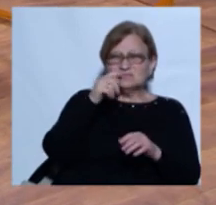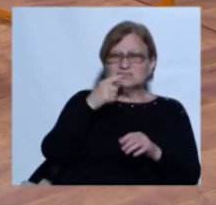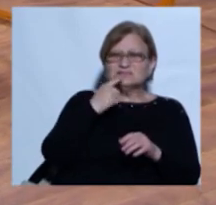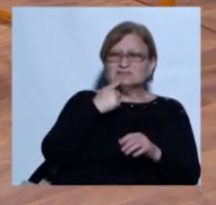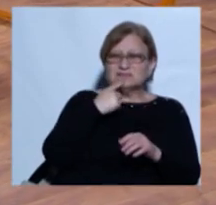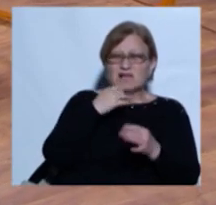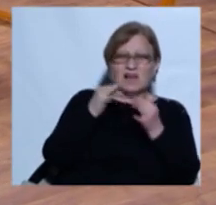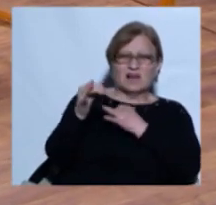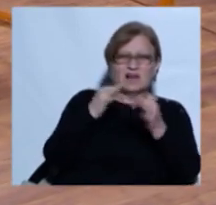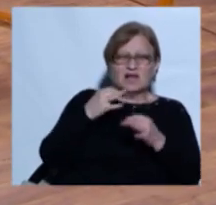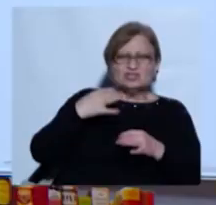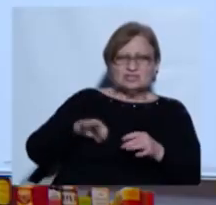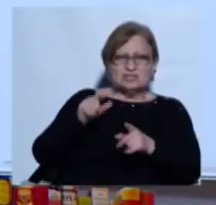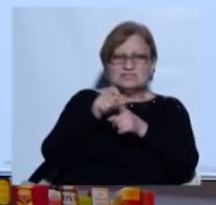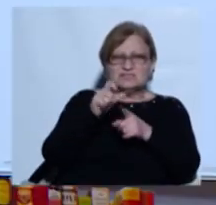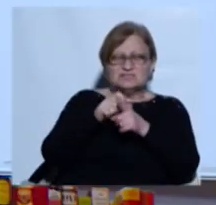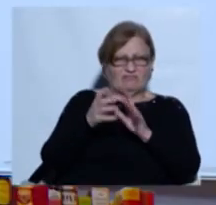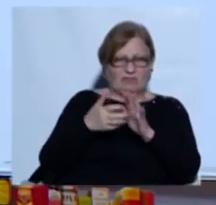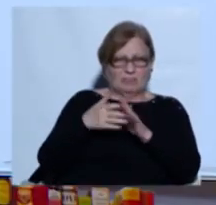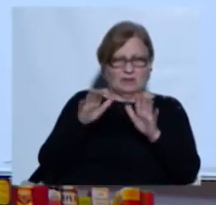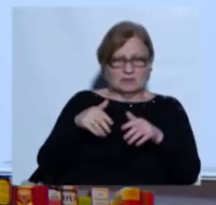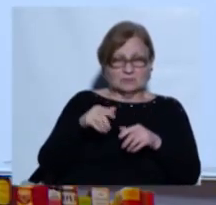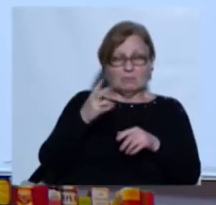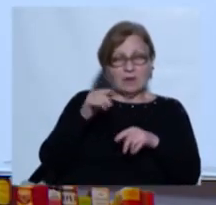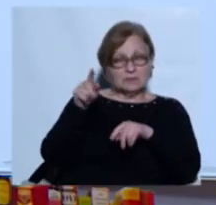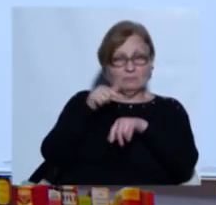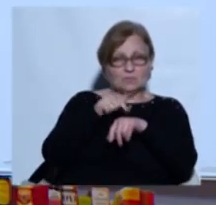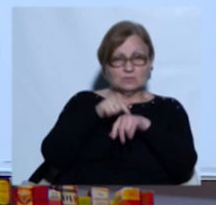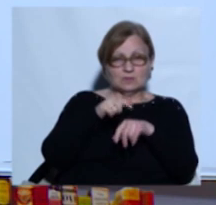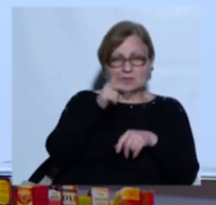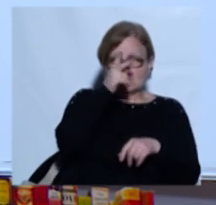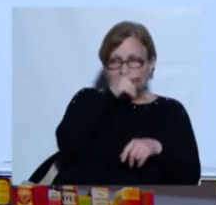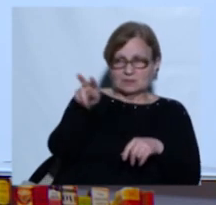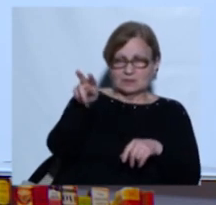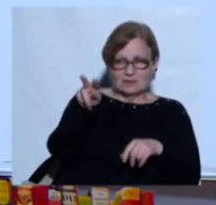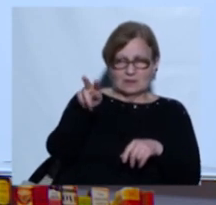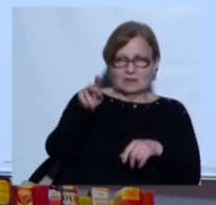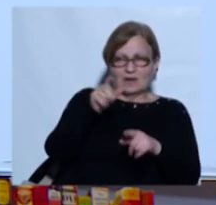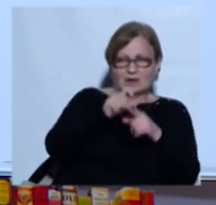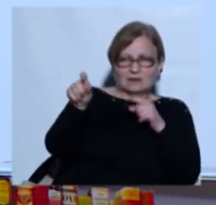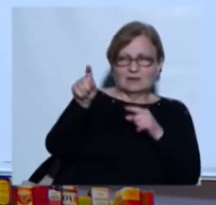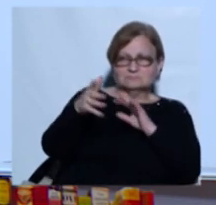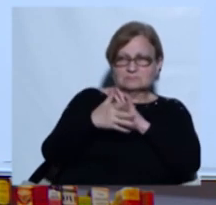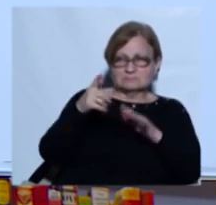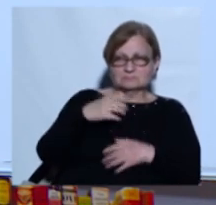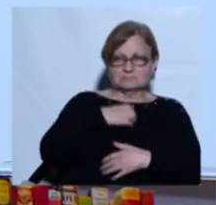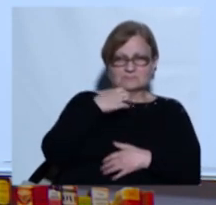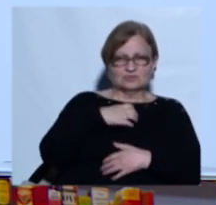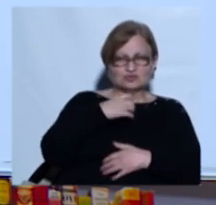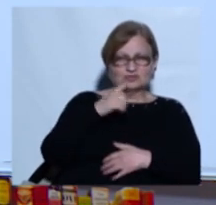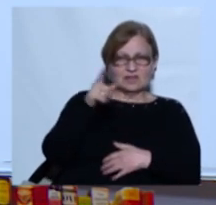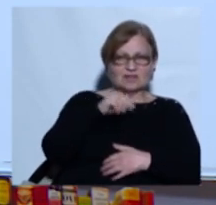კი არა აქვს ამ შვილ ბელადს, მაგრამ გრძნობს მამის გამოხედვაში, რომ შენც დაგამხობენ. და აი ამიტომ ამ დღის